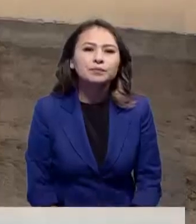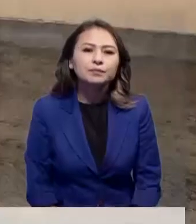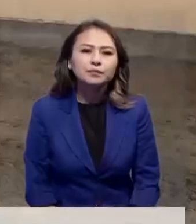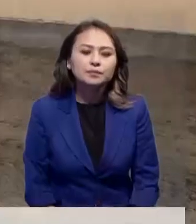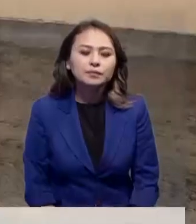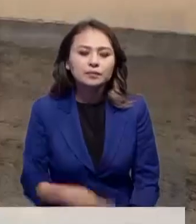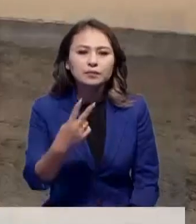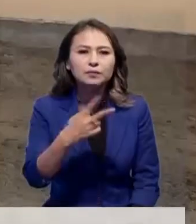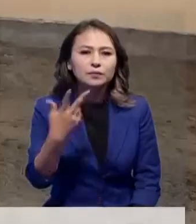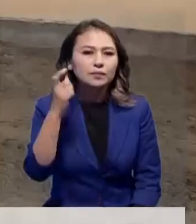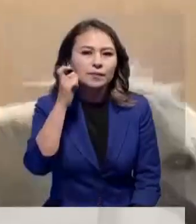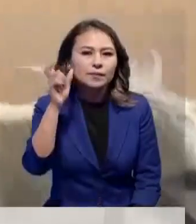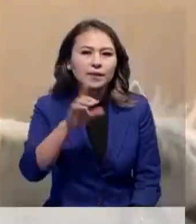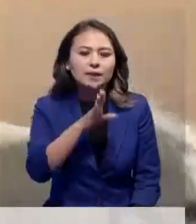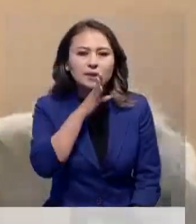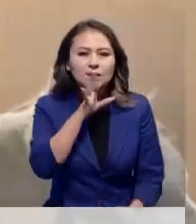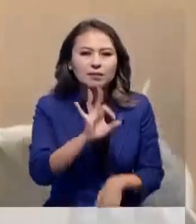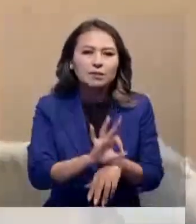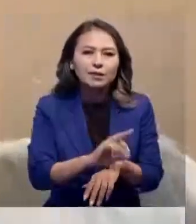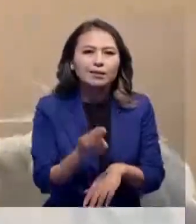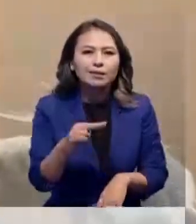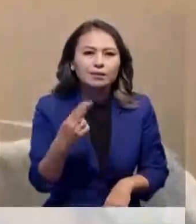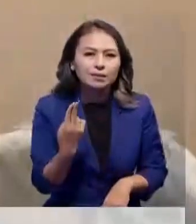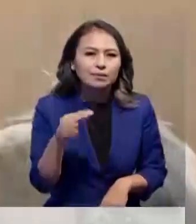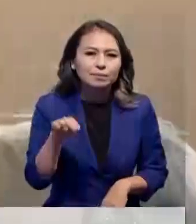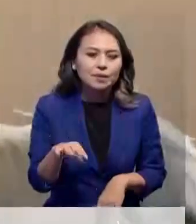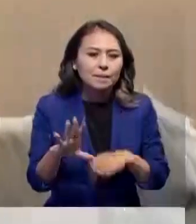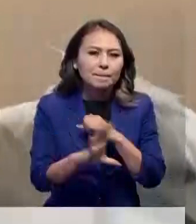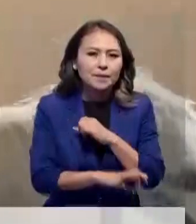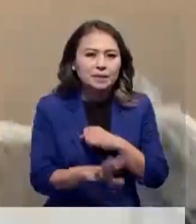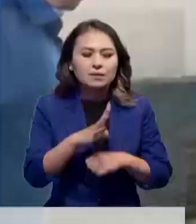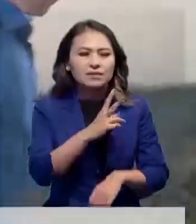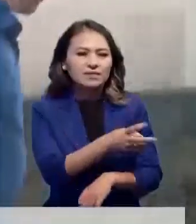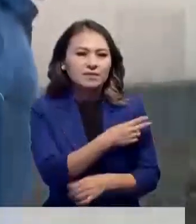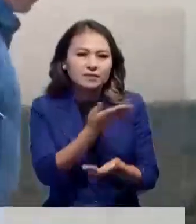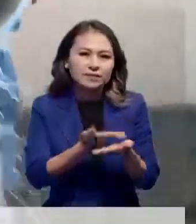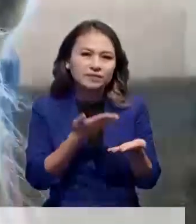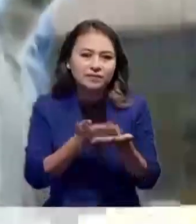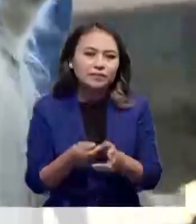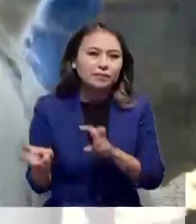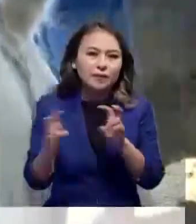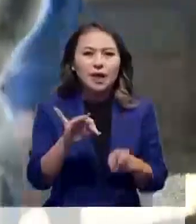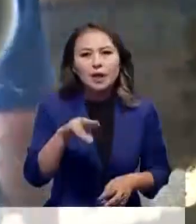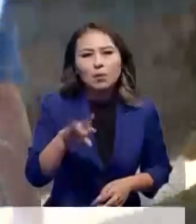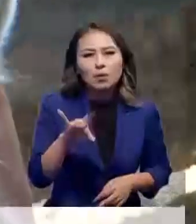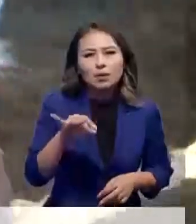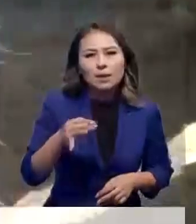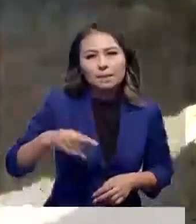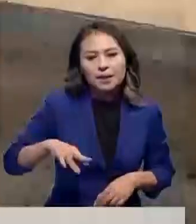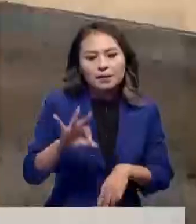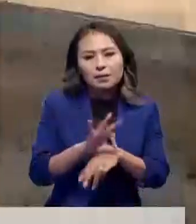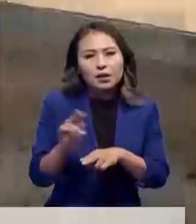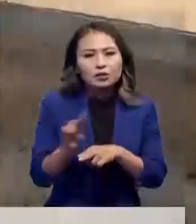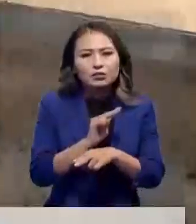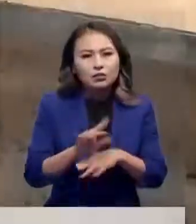20 жастағы Дана есімді қыз туабітті сал ауруына шалдыққан. Ол соңғы мезгілде дәрігерлердің кеңесі бойынша бірлестікке келіп иппотерапия емін алып жүр. Бүгінде